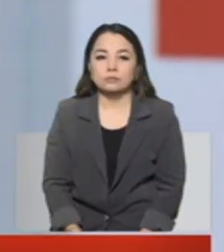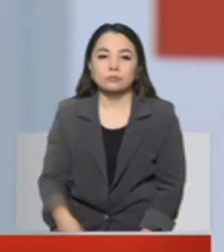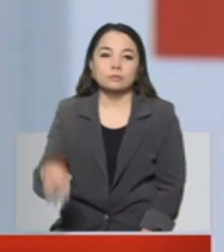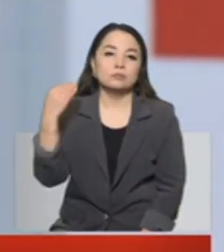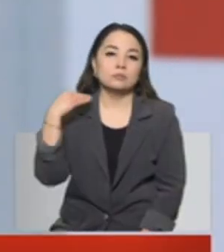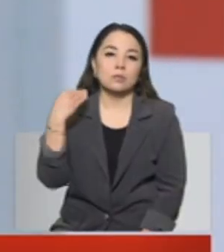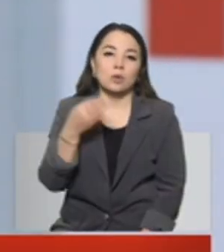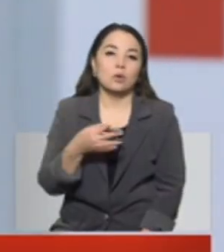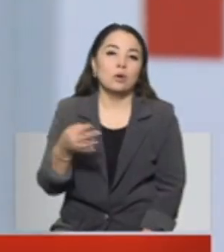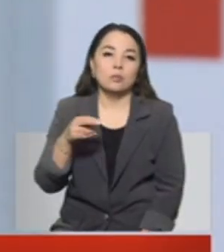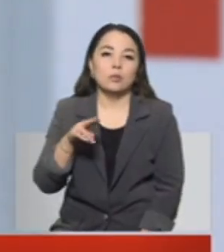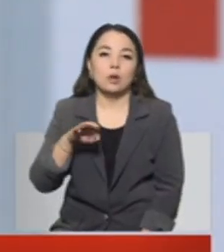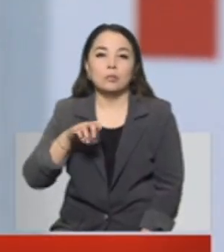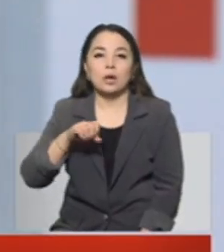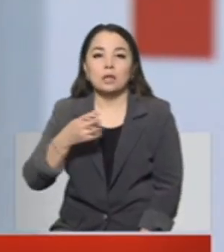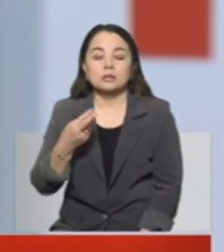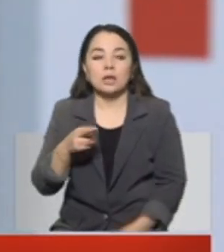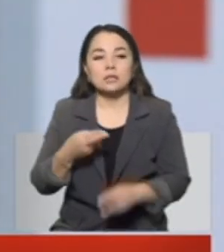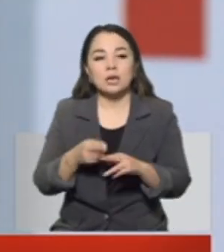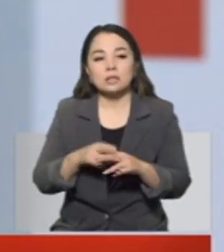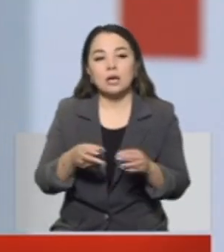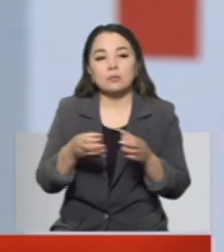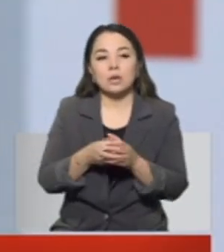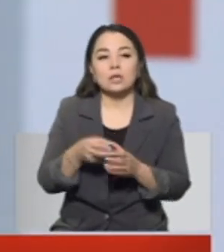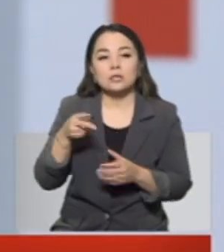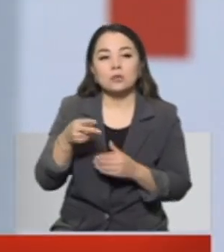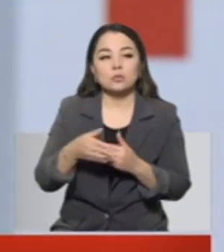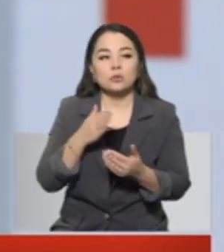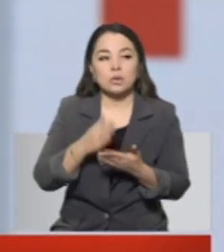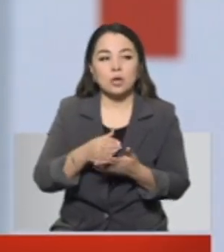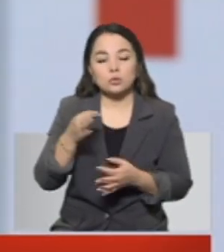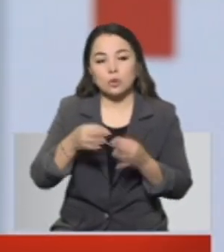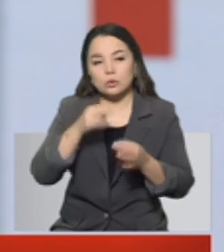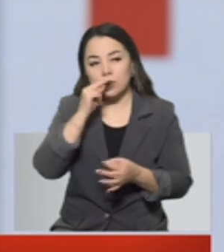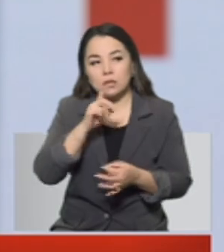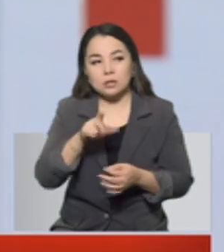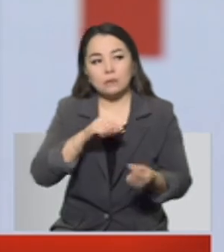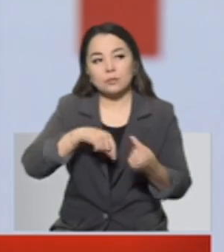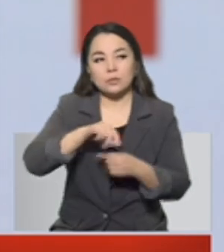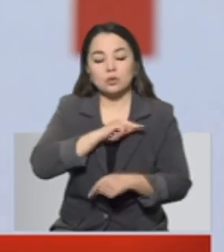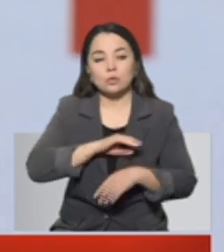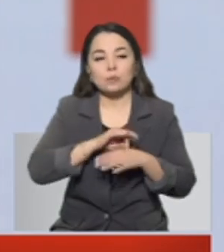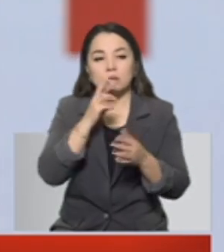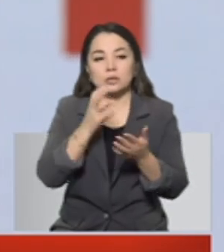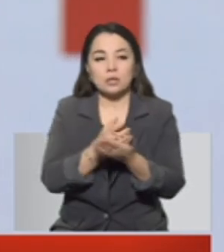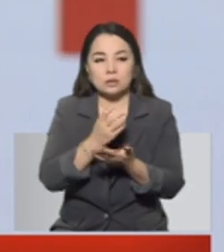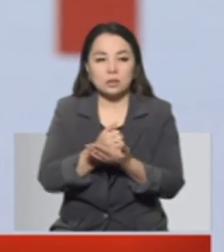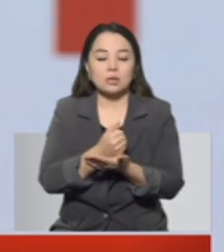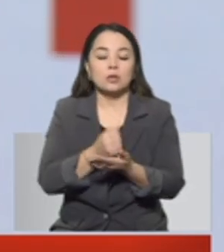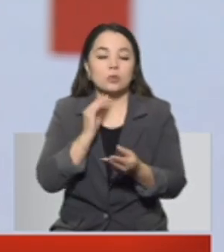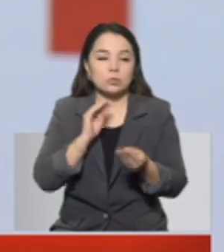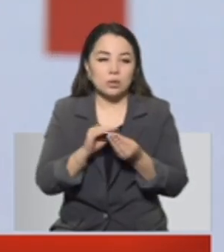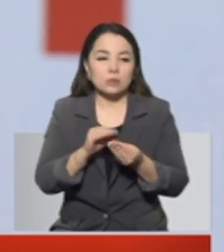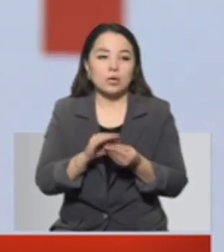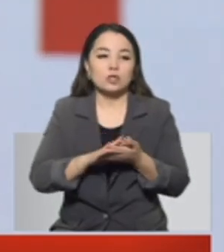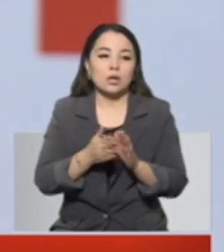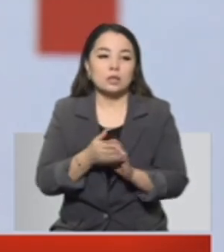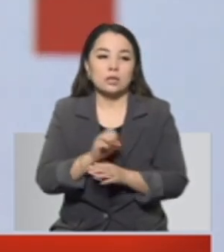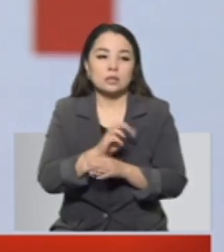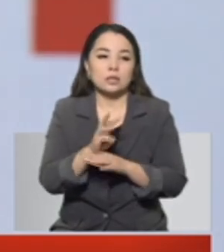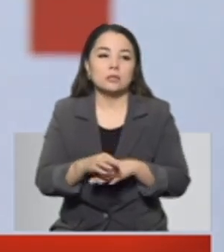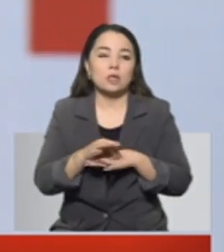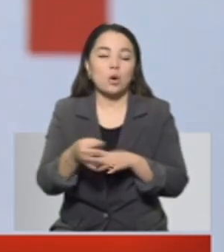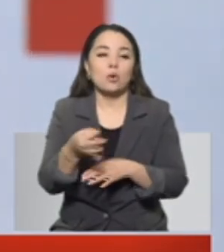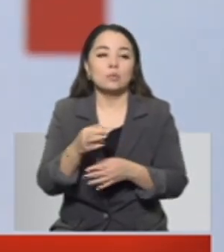Түркістан облысында пробацияда есепте тұрған 2000-ға жуық сотталушының өз кәсібін жүргізіп, тұрақты табыс табуына жағдай жасау қажет. Бұл туралы